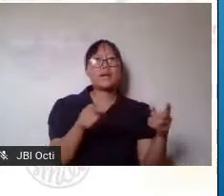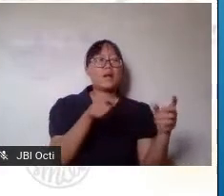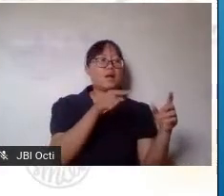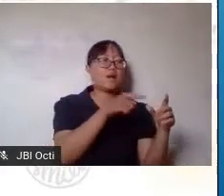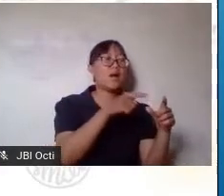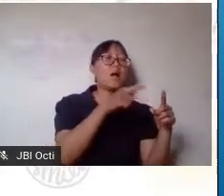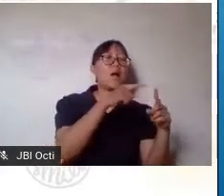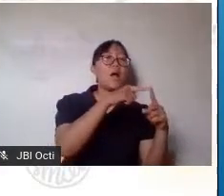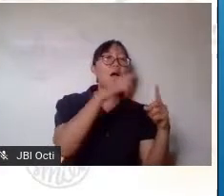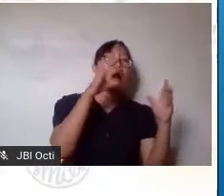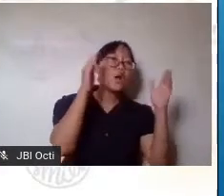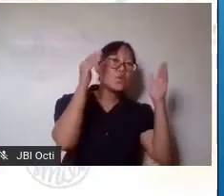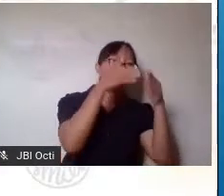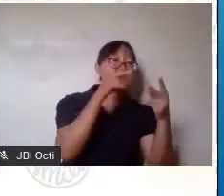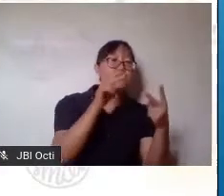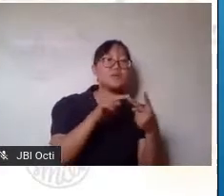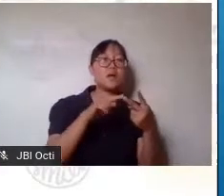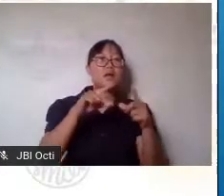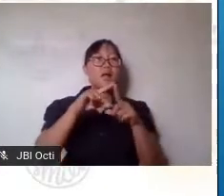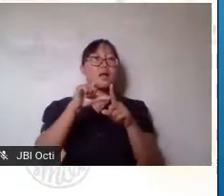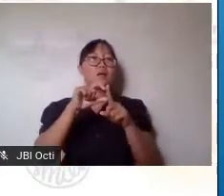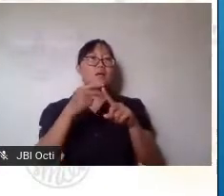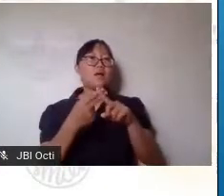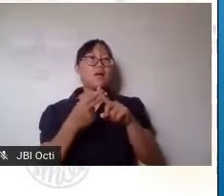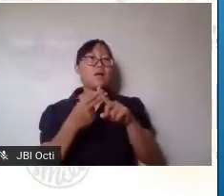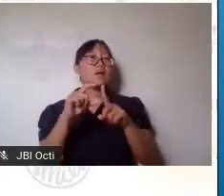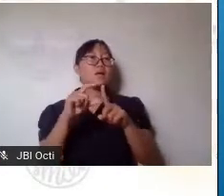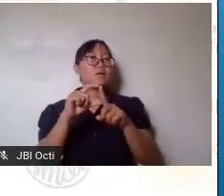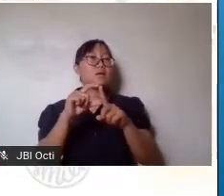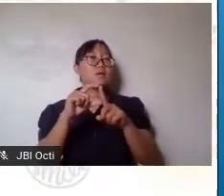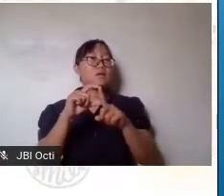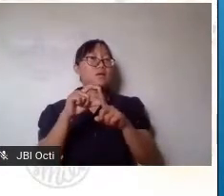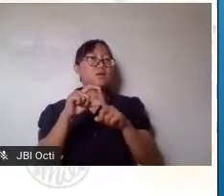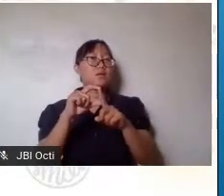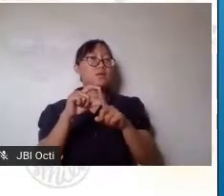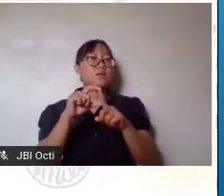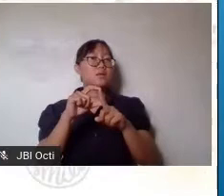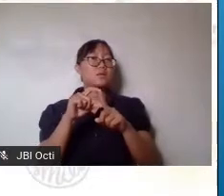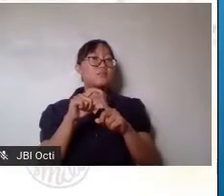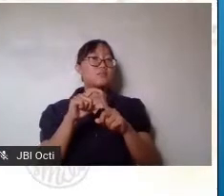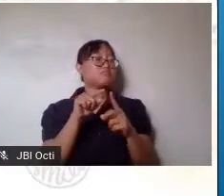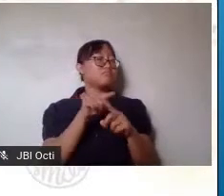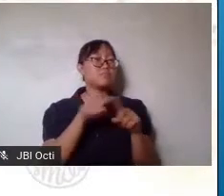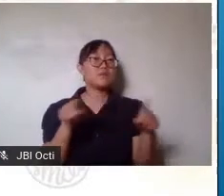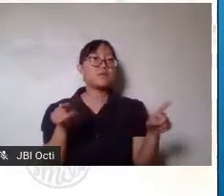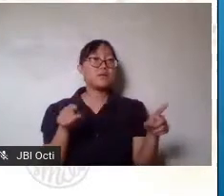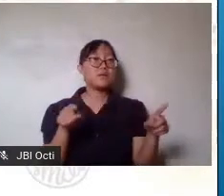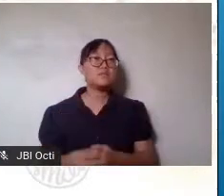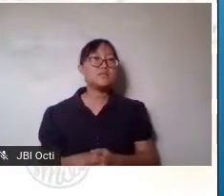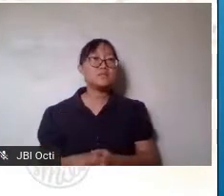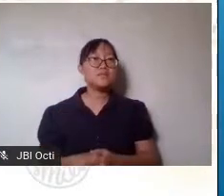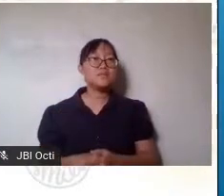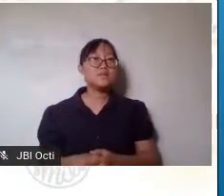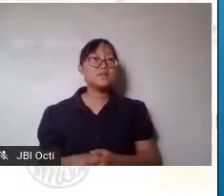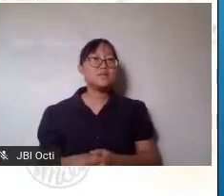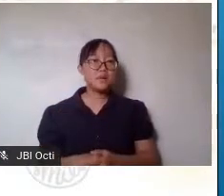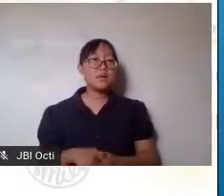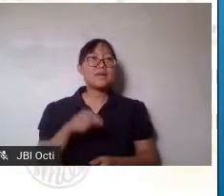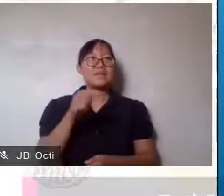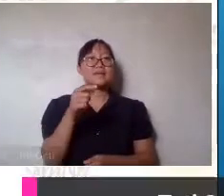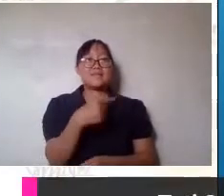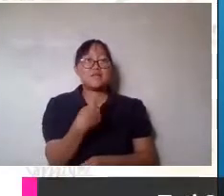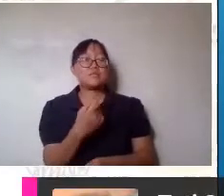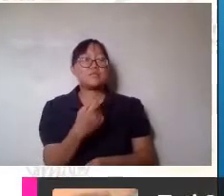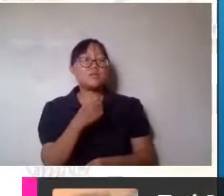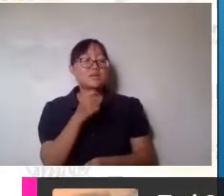pada ADHD. Nah, dengan cepat juga sebetulnya kita bisa membedakan kasus yang kita hadapi tersebut, ya